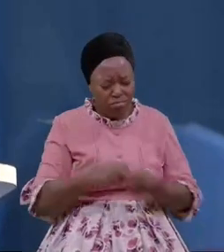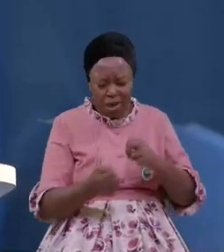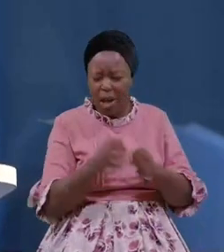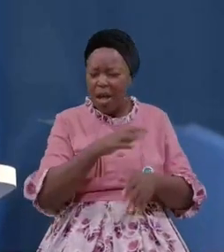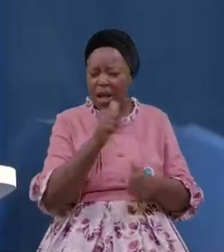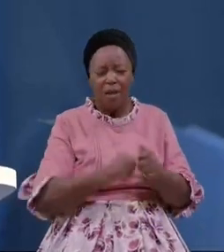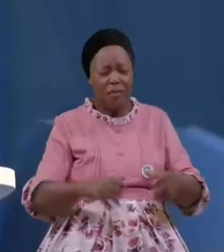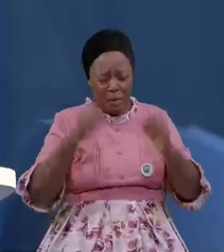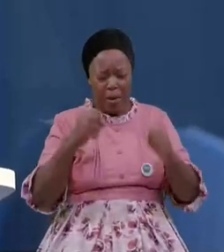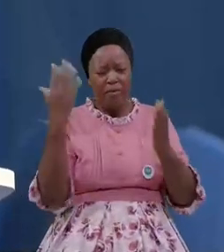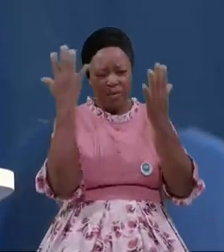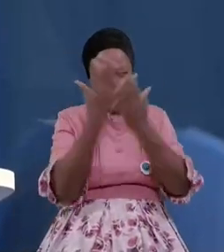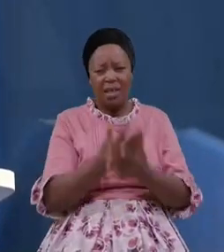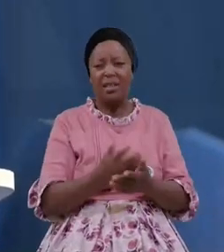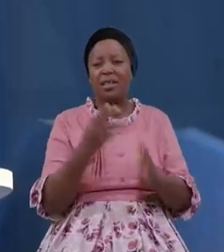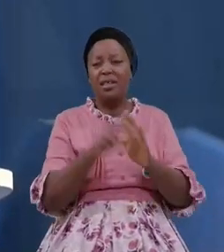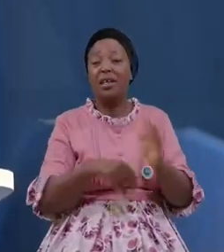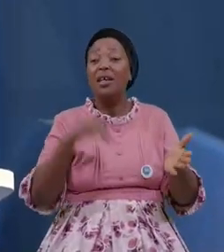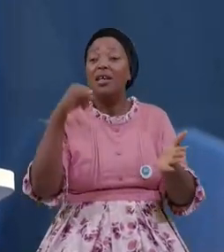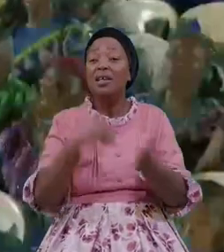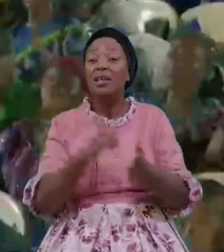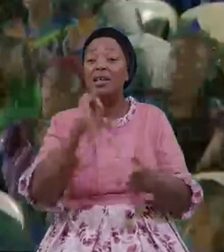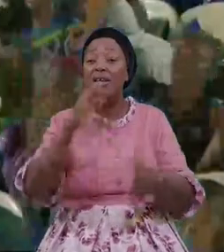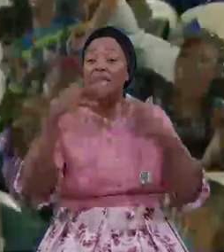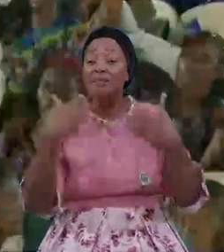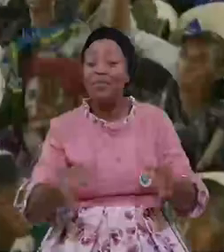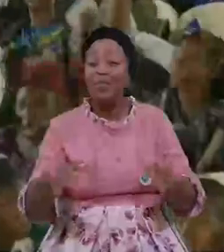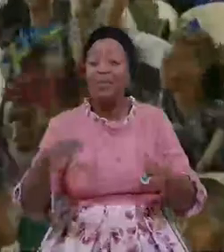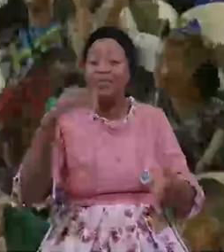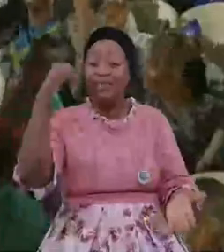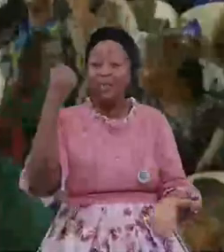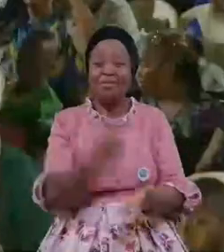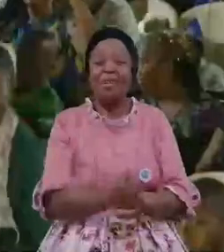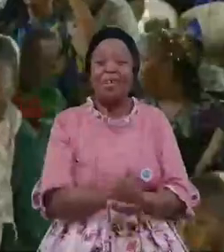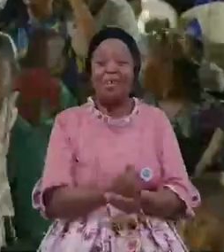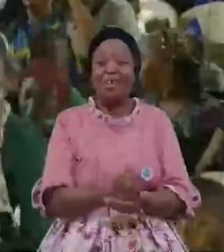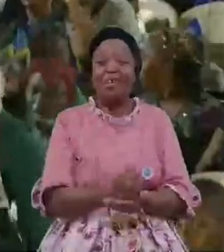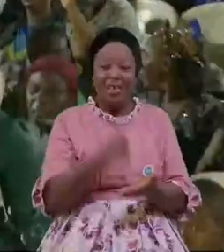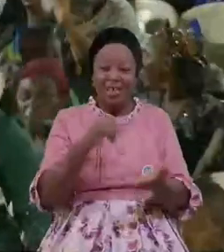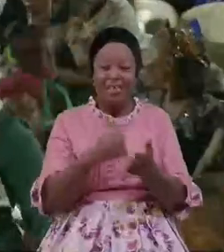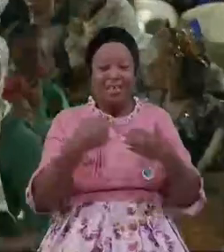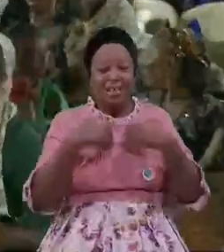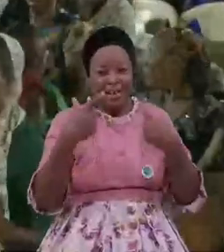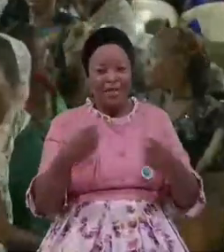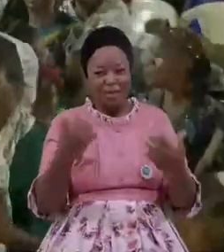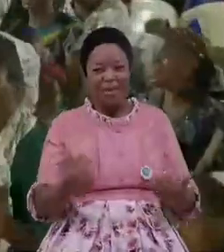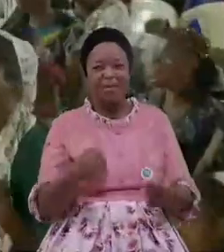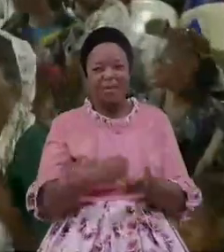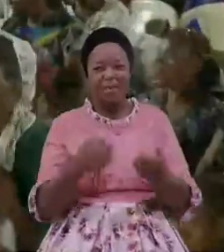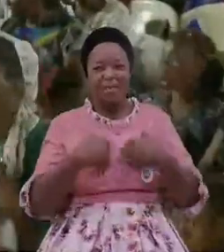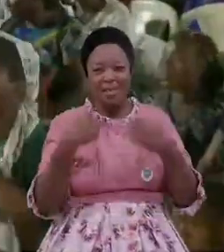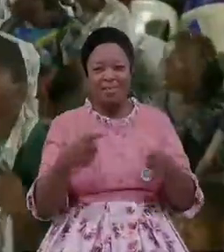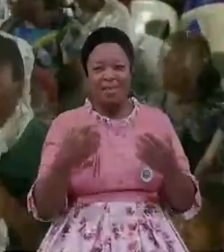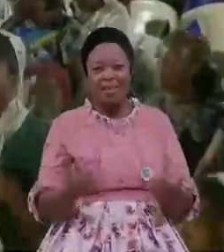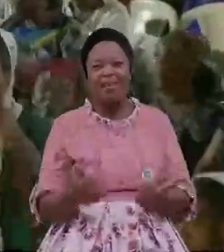défi et tout t'es accompli il faut crier amen tenez-vous debout et